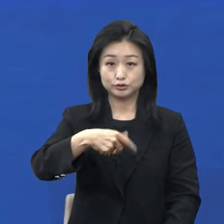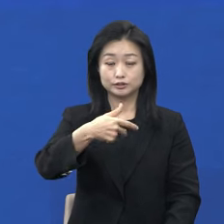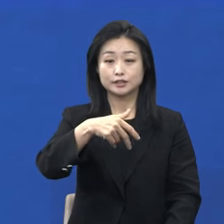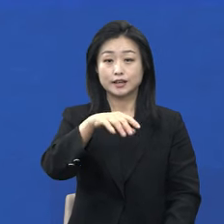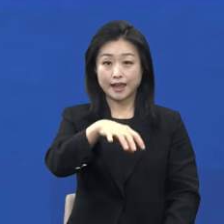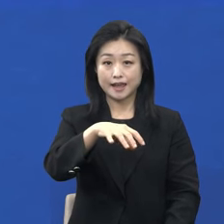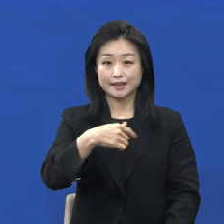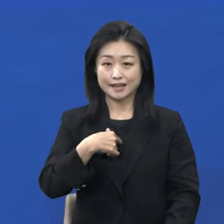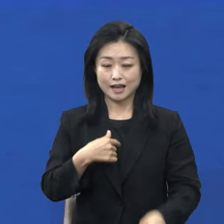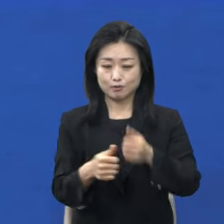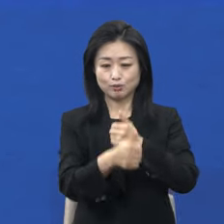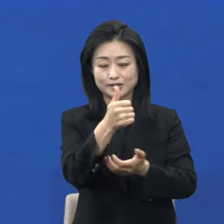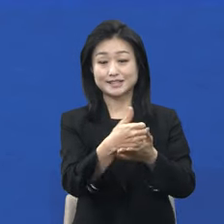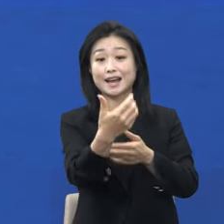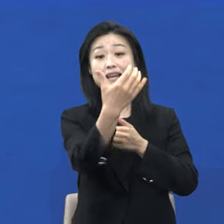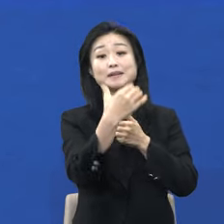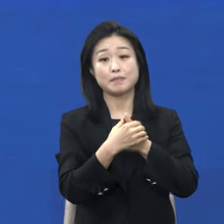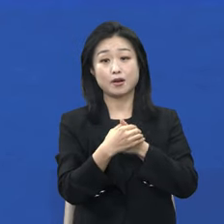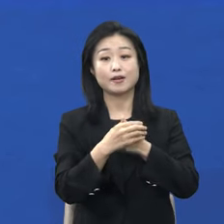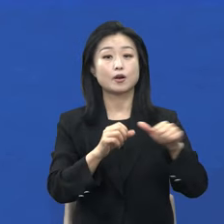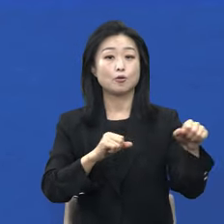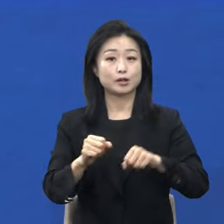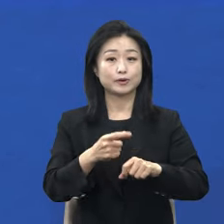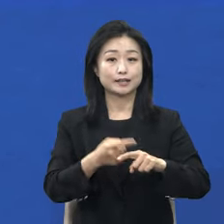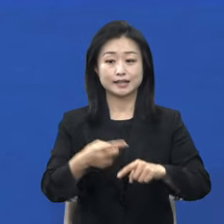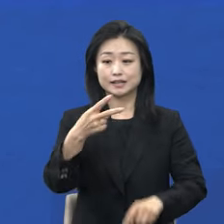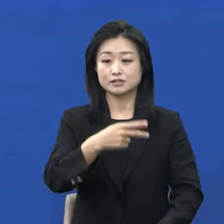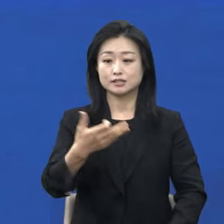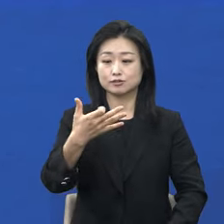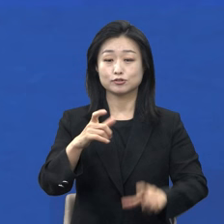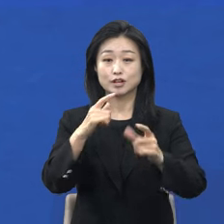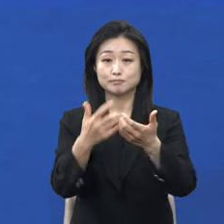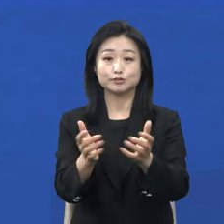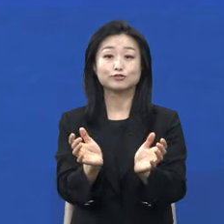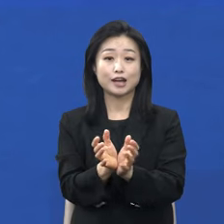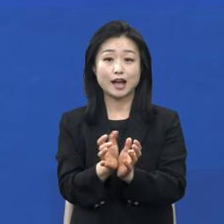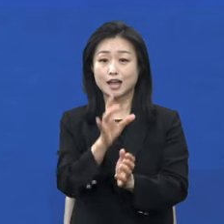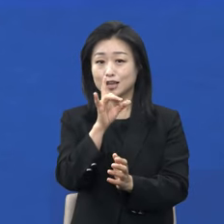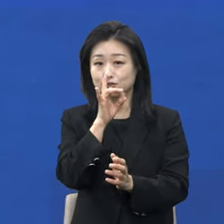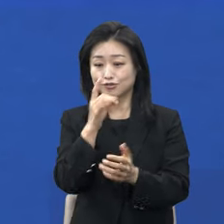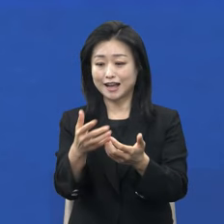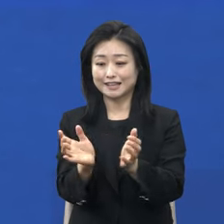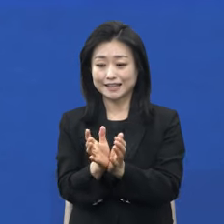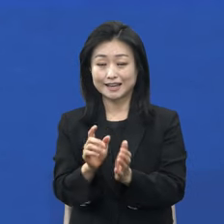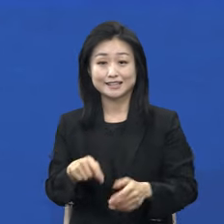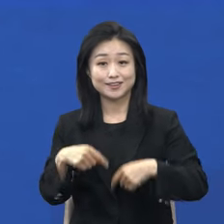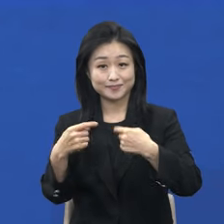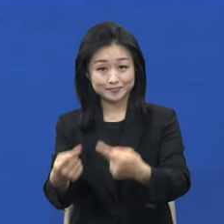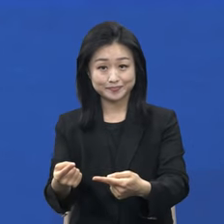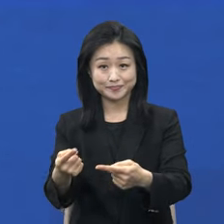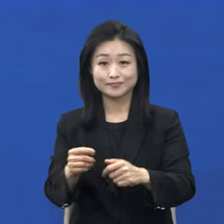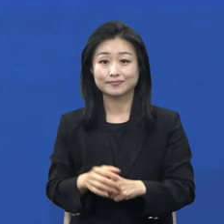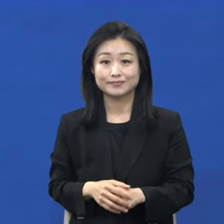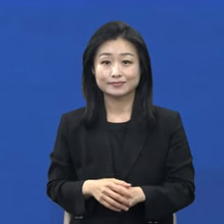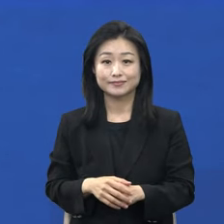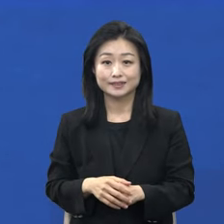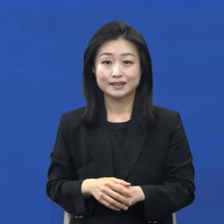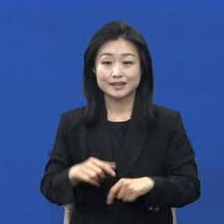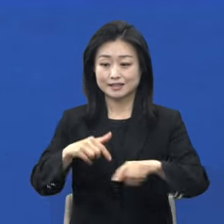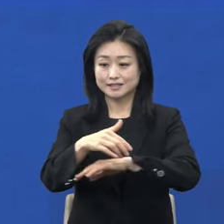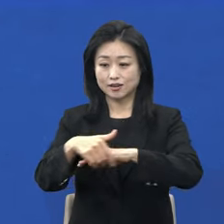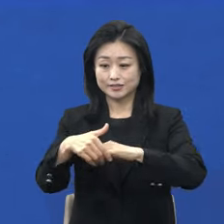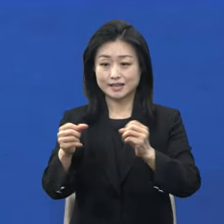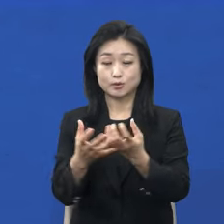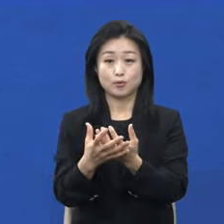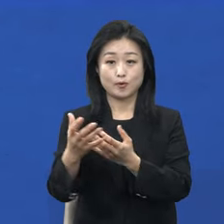장애인 위원장으로 임명되어 활동 중에 2019년 더불어민주당 중앙당 주최로 열린 상향식 정책